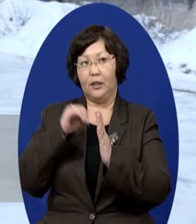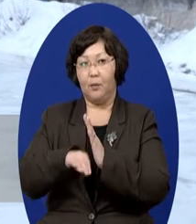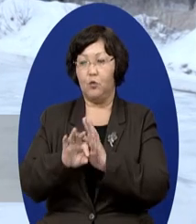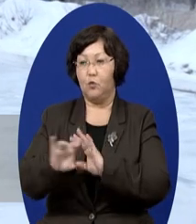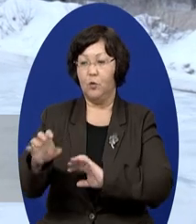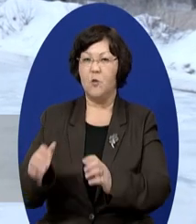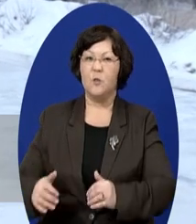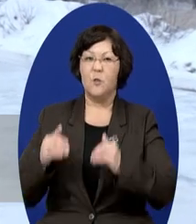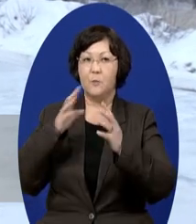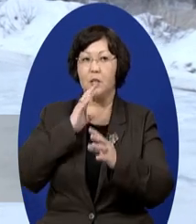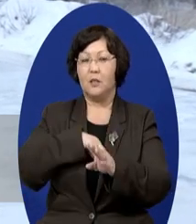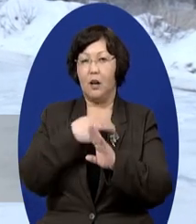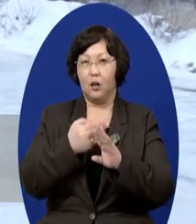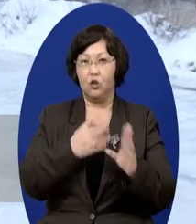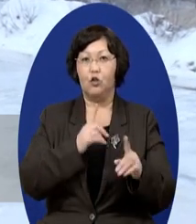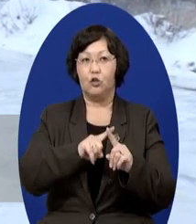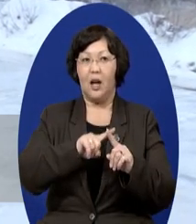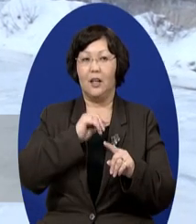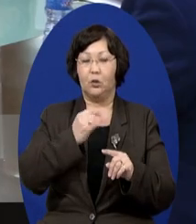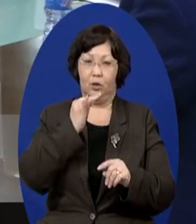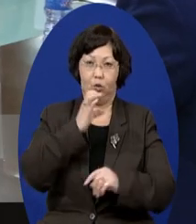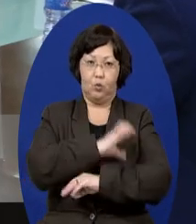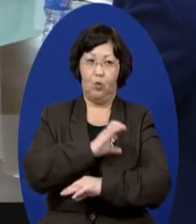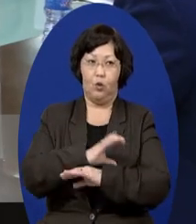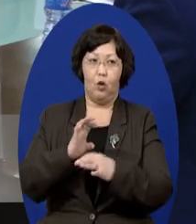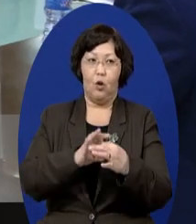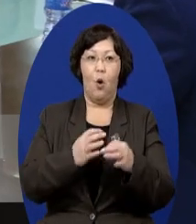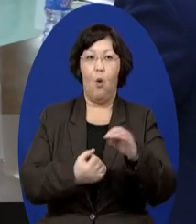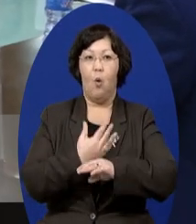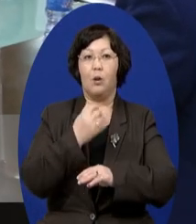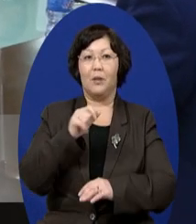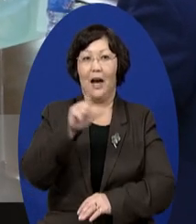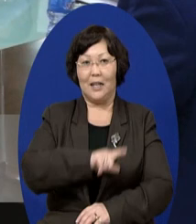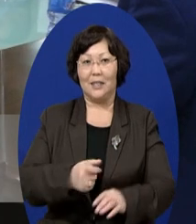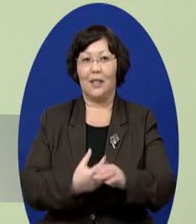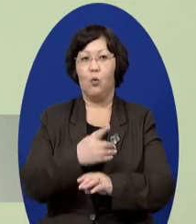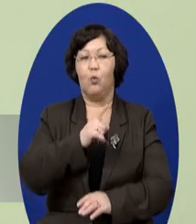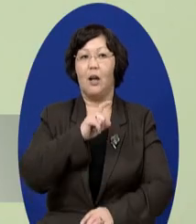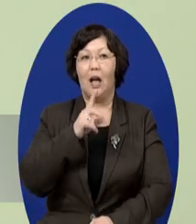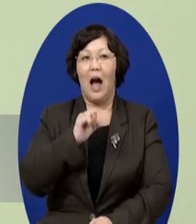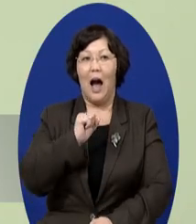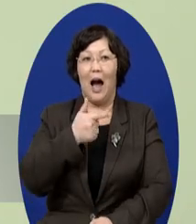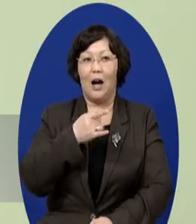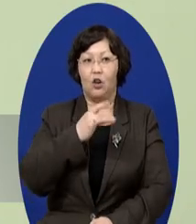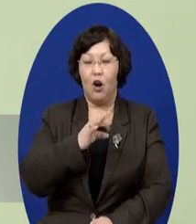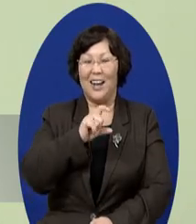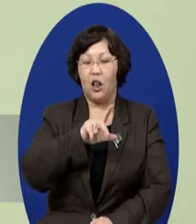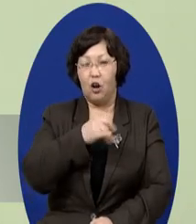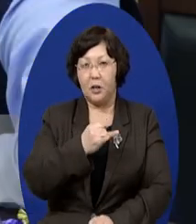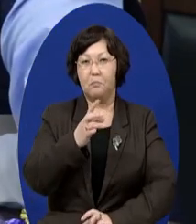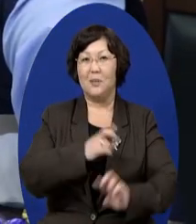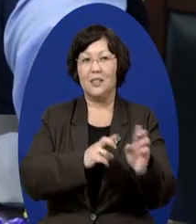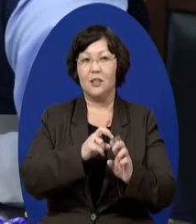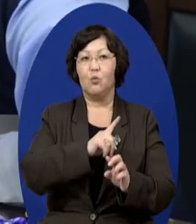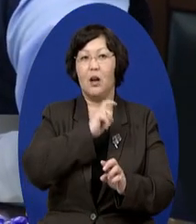болжээ. Харин Дархуул аймагт хөдөө аж ахуй их сургуулийн харьяа ургамал газар тариалангийн хүрээлэнгийн агроэкологи бизнесийн сургуулийг хөдөө аж